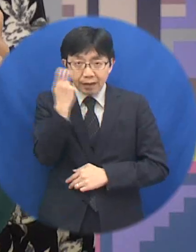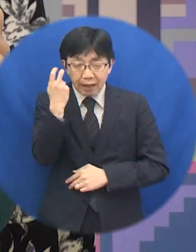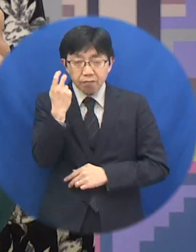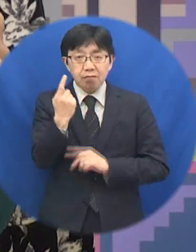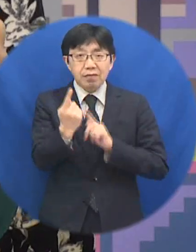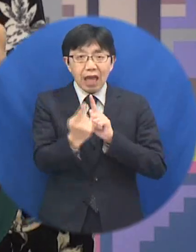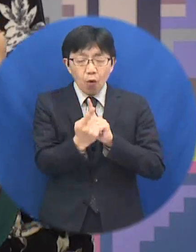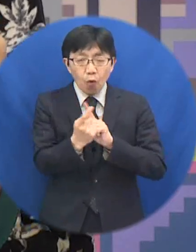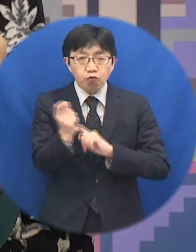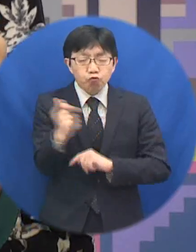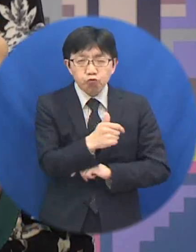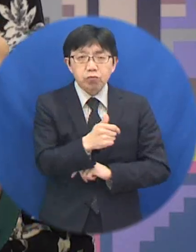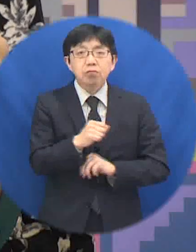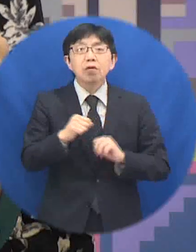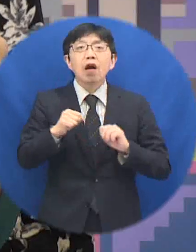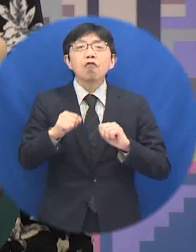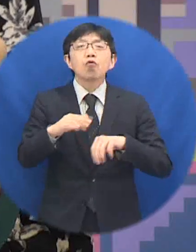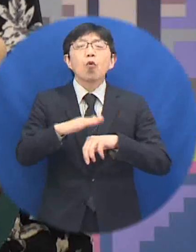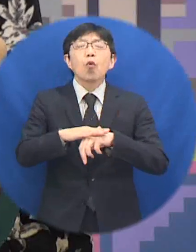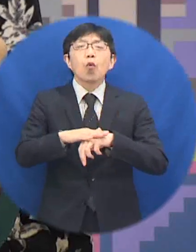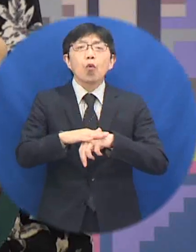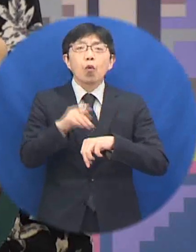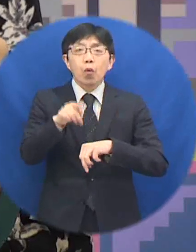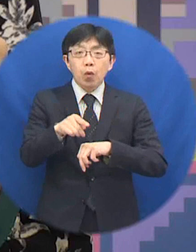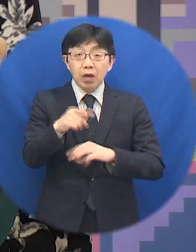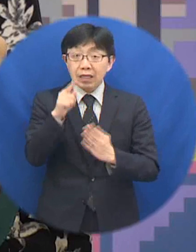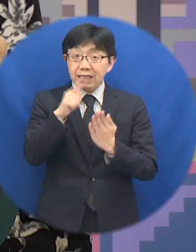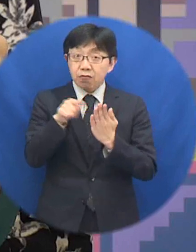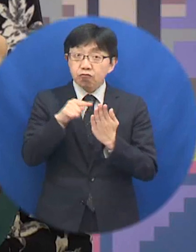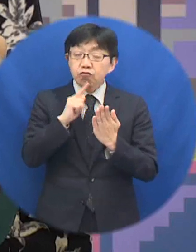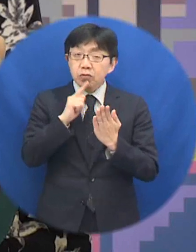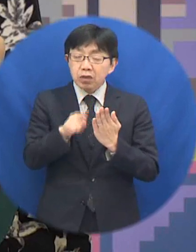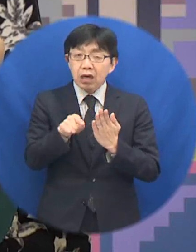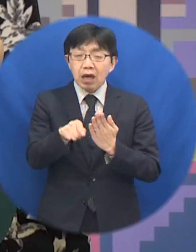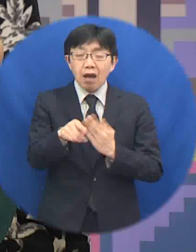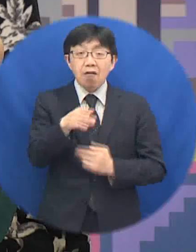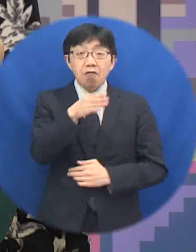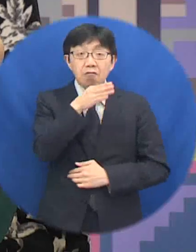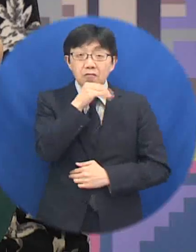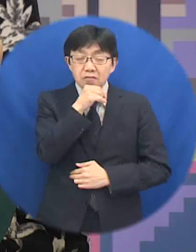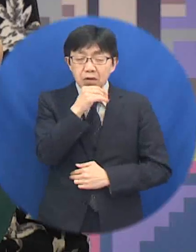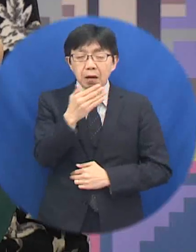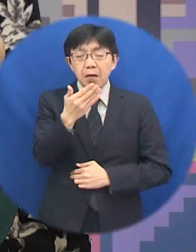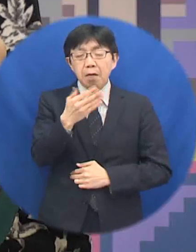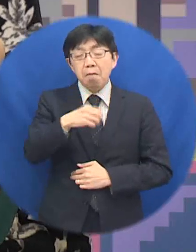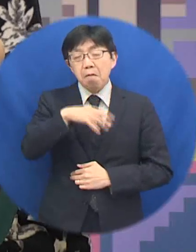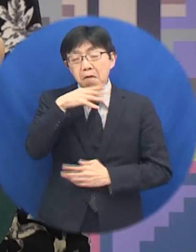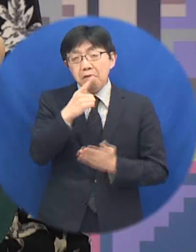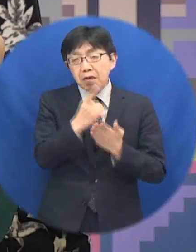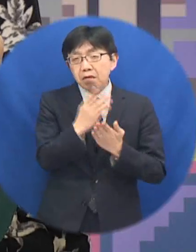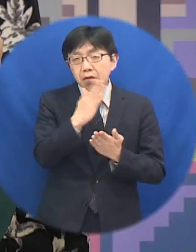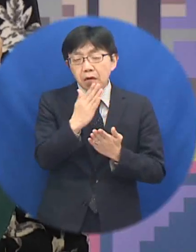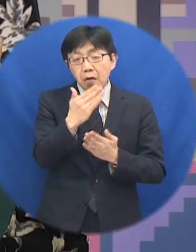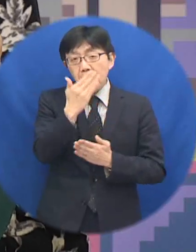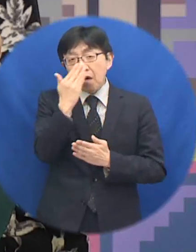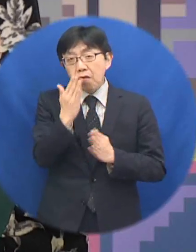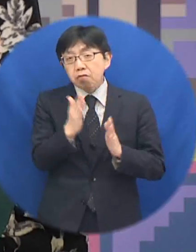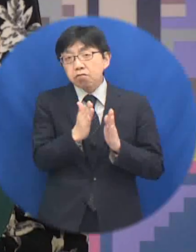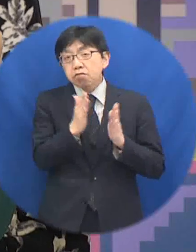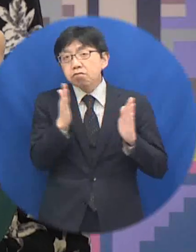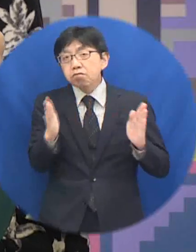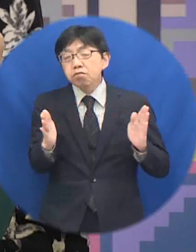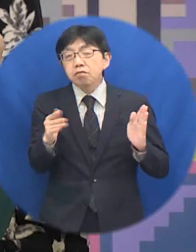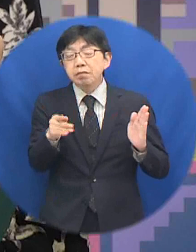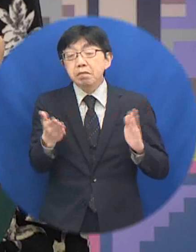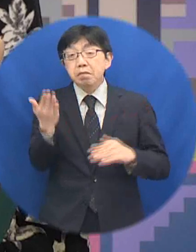事業になります。 はい、 物忘れチェックはですね、今年度から対象年齢を拡充いたしました。これまでは65歳